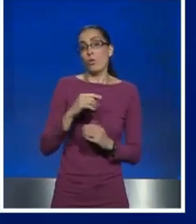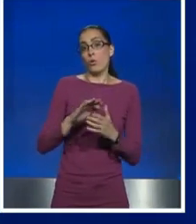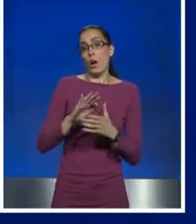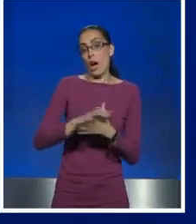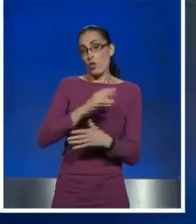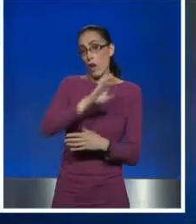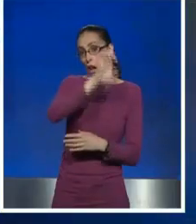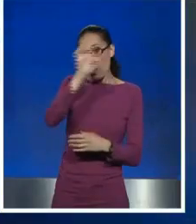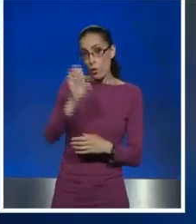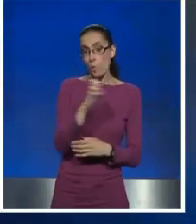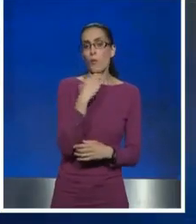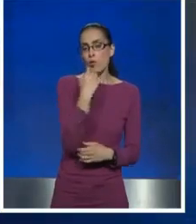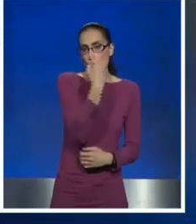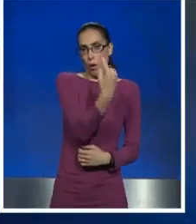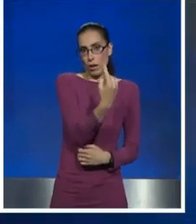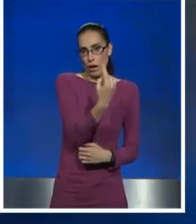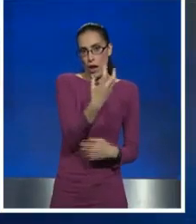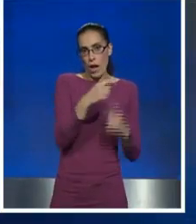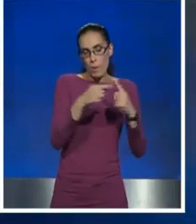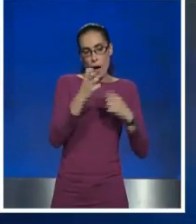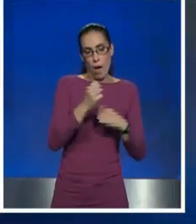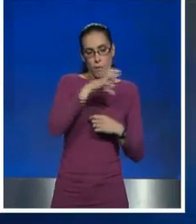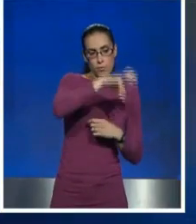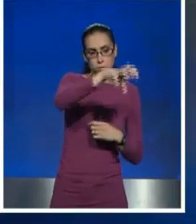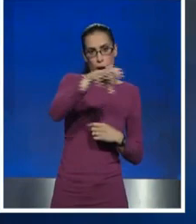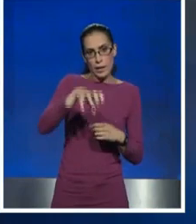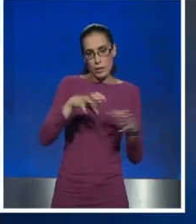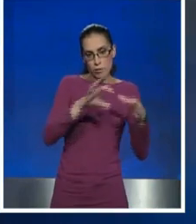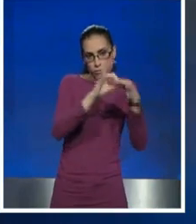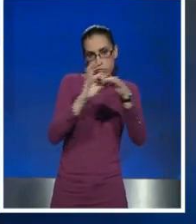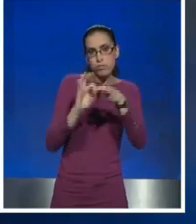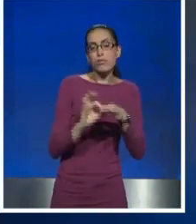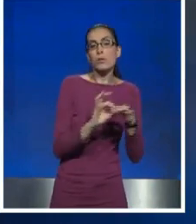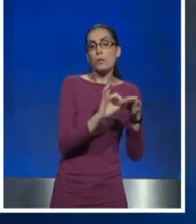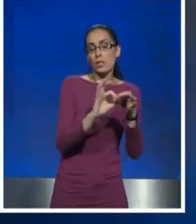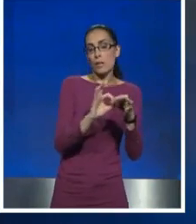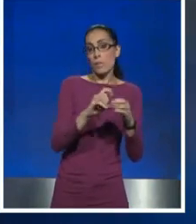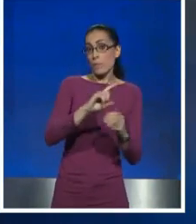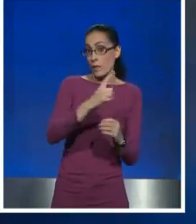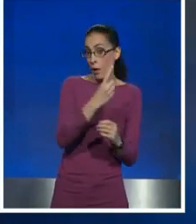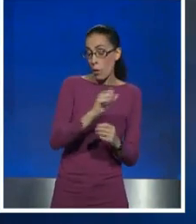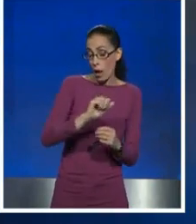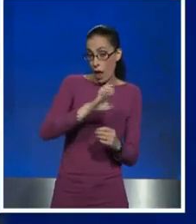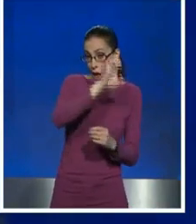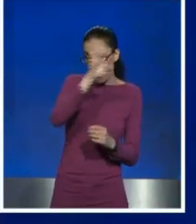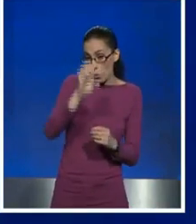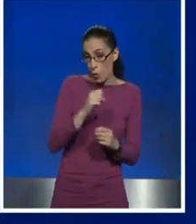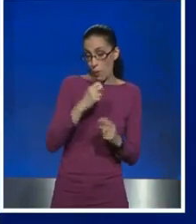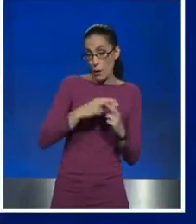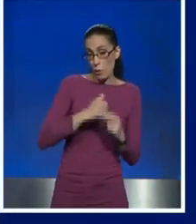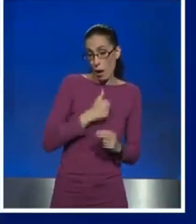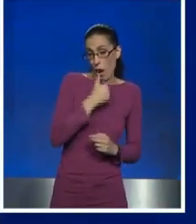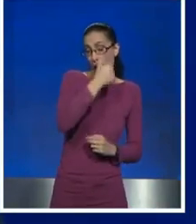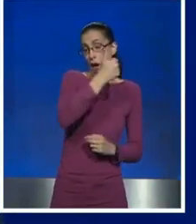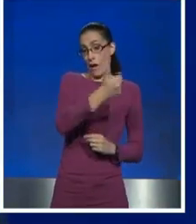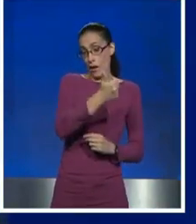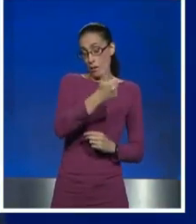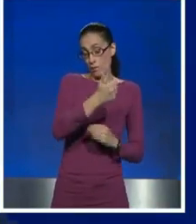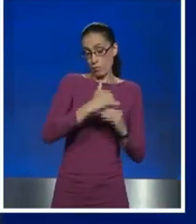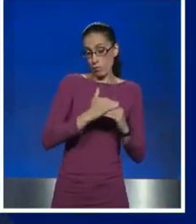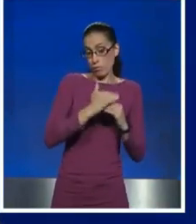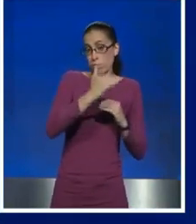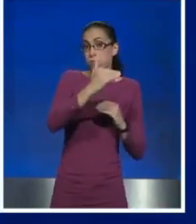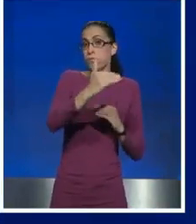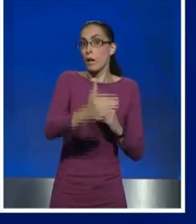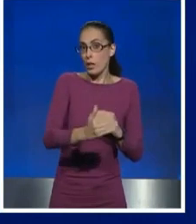magħmula mill-pajjiżi, mill-istati membri. Intejbu lilna nfusna, intejbu l-Ewropa, nimxu l-qoddim biex ikonna Ewropa